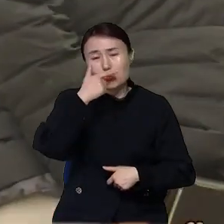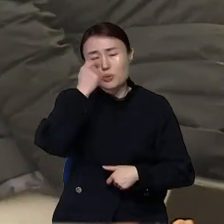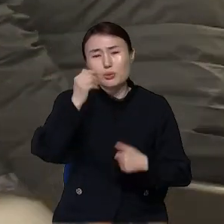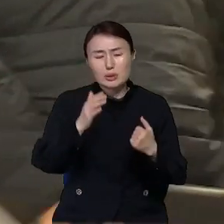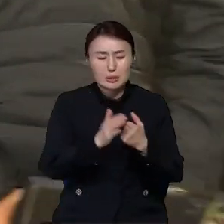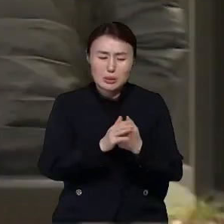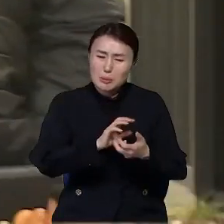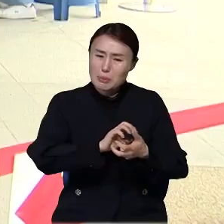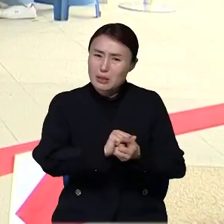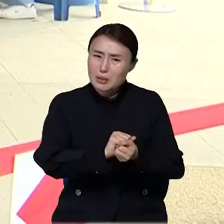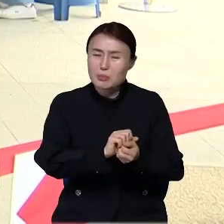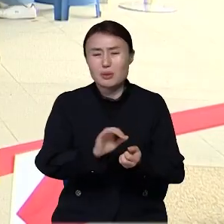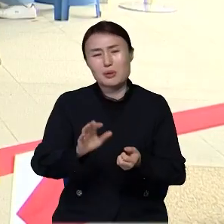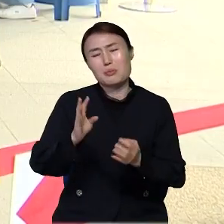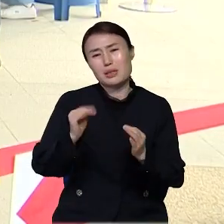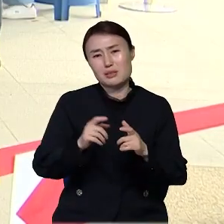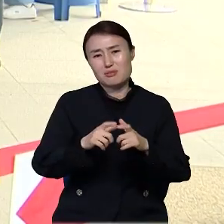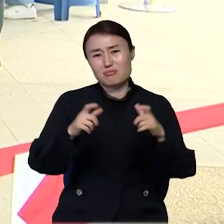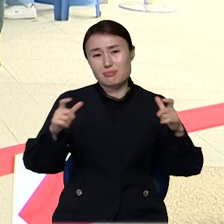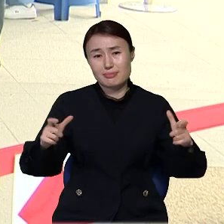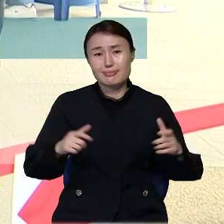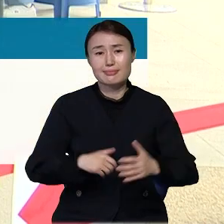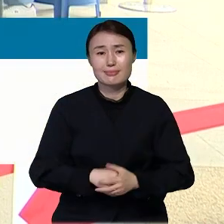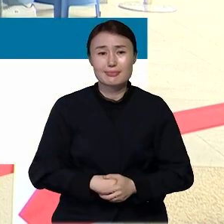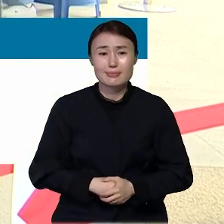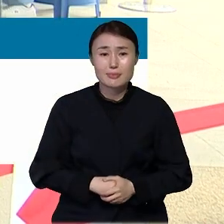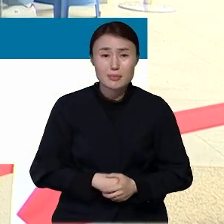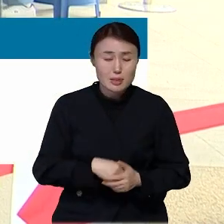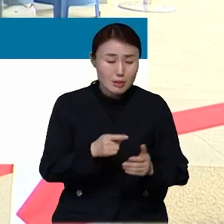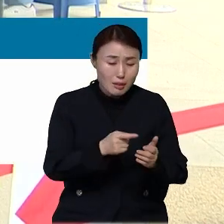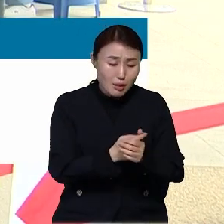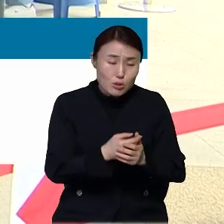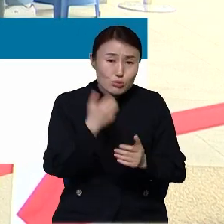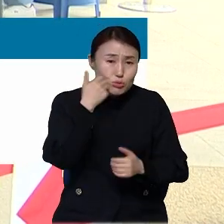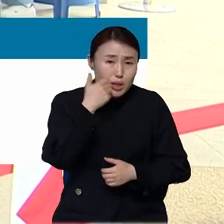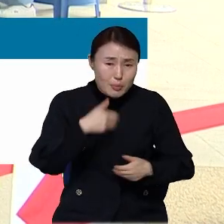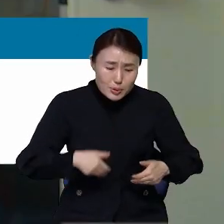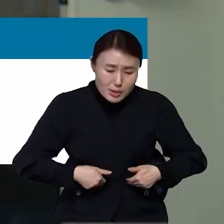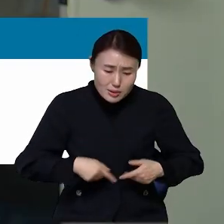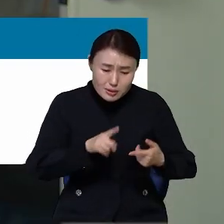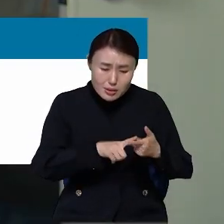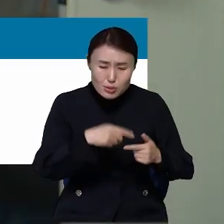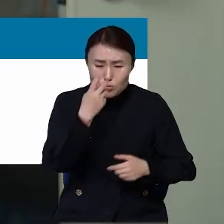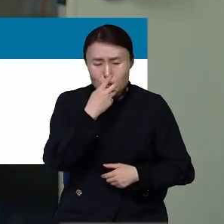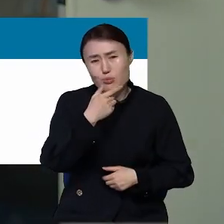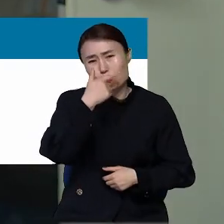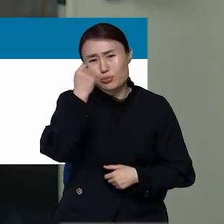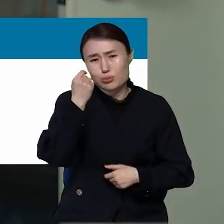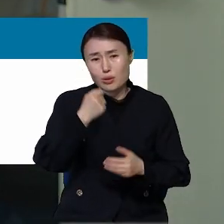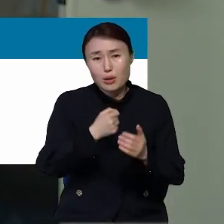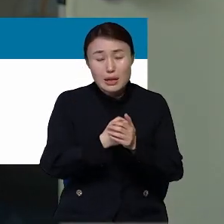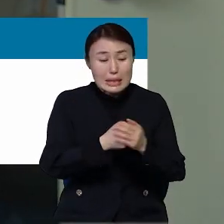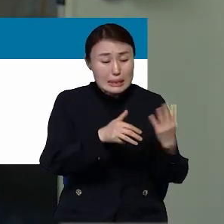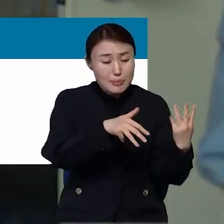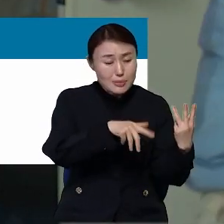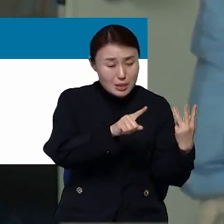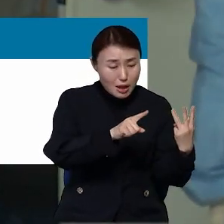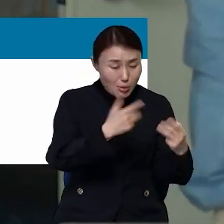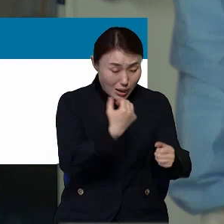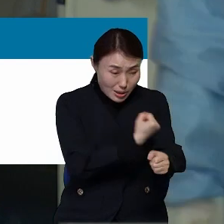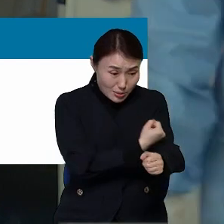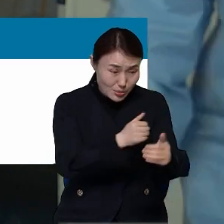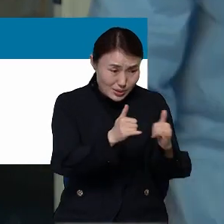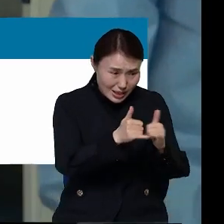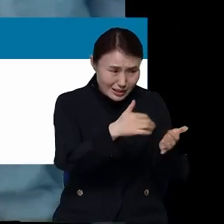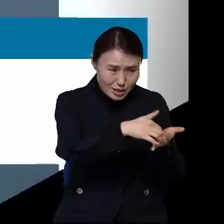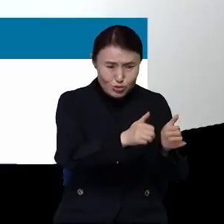원인으로 지목됩니다. 수요 조사를 안 하고 이거 4차 접종은 그런 것도 없이 그냥 3차 접종 완료자 보고 다 전국적으로